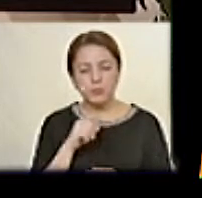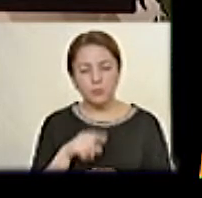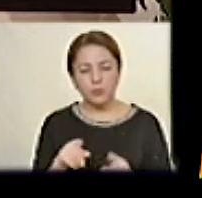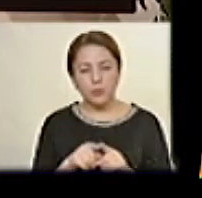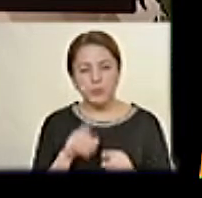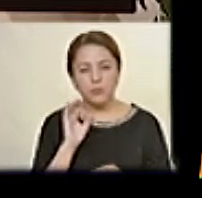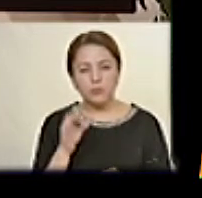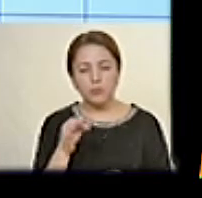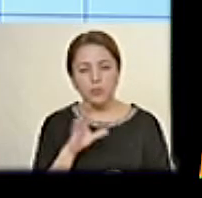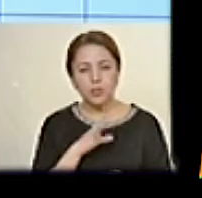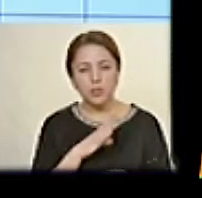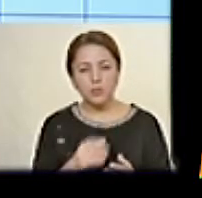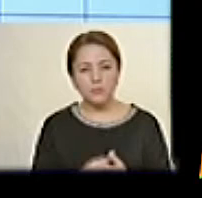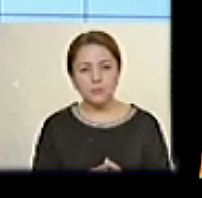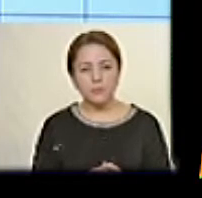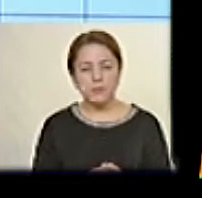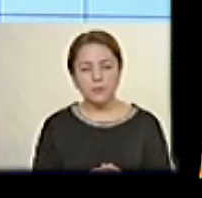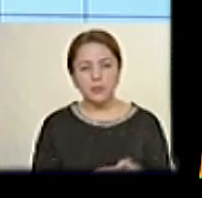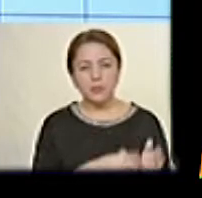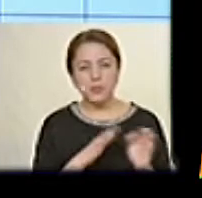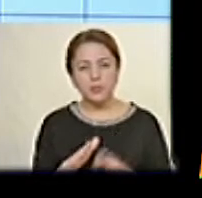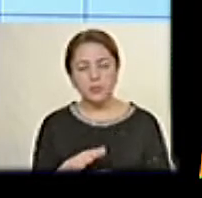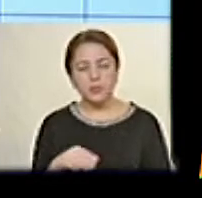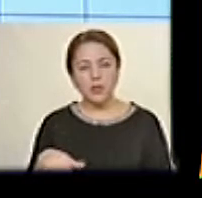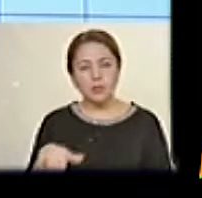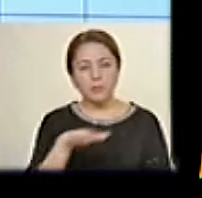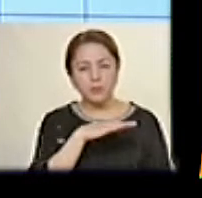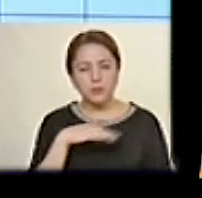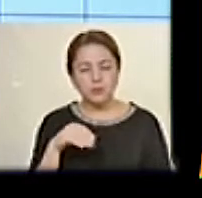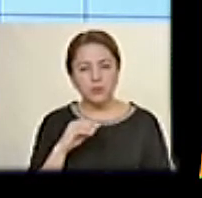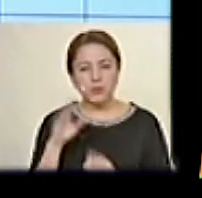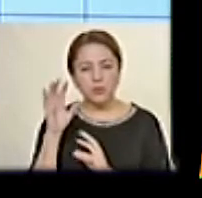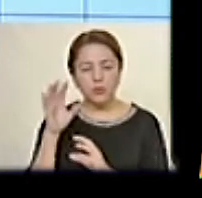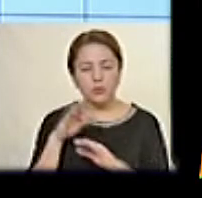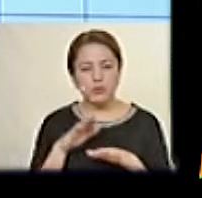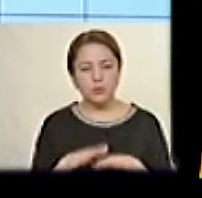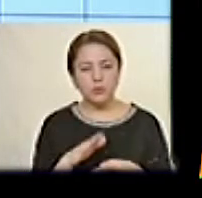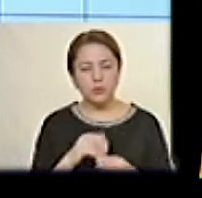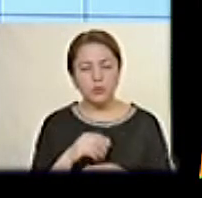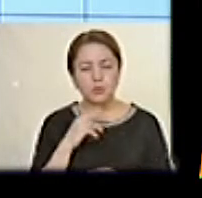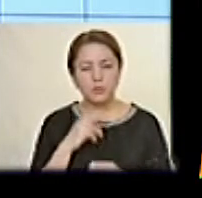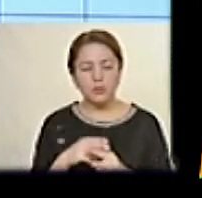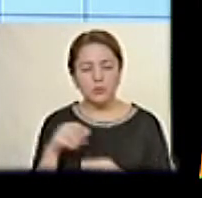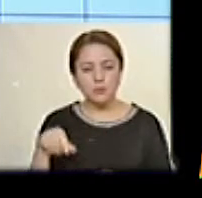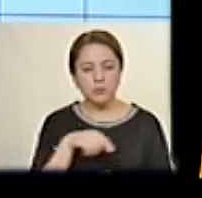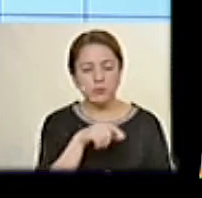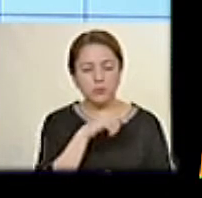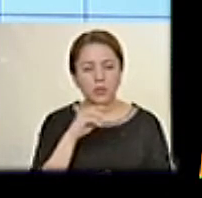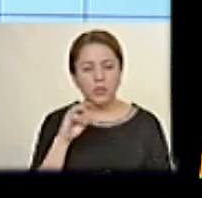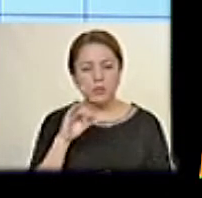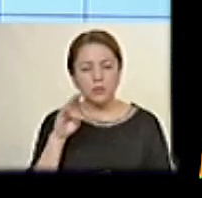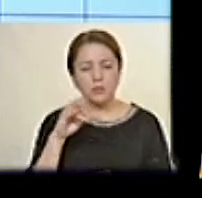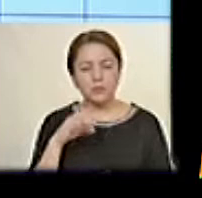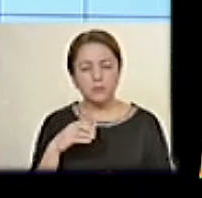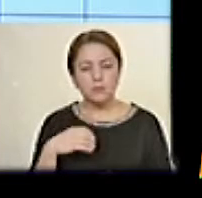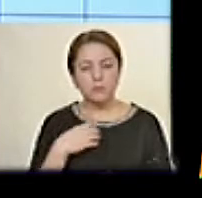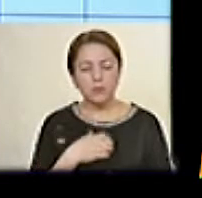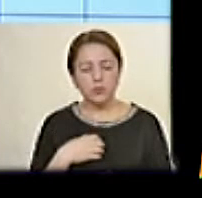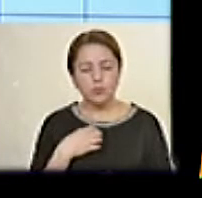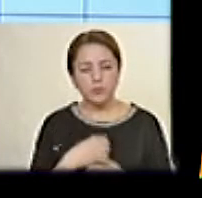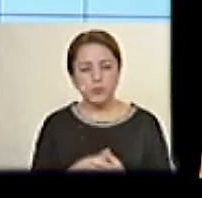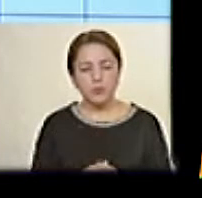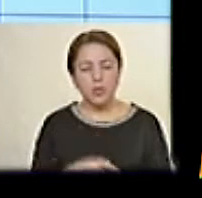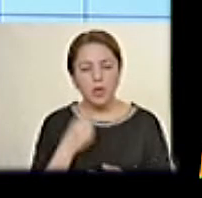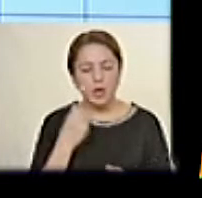to'g'ri ko'rsatib o'tilgan ekan. Keyingisi, mamlakatimizning tog'li rayonlarida temir yo'l transportining ahamiyati katta. Demak,